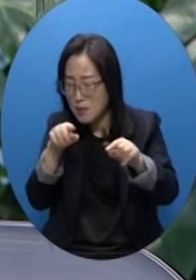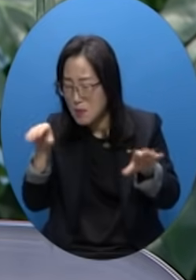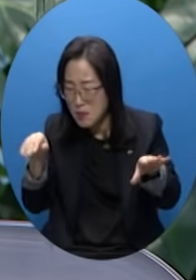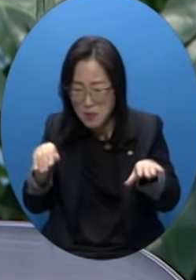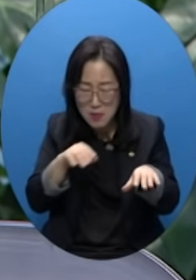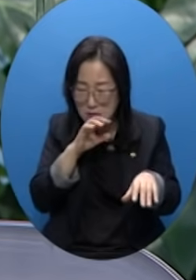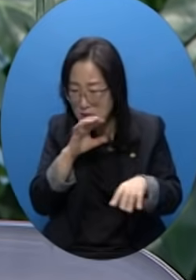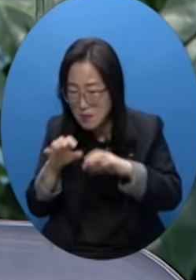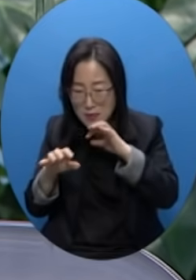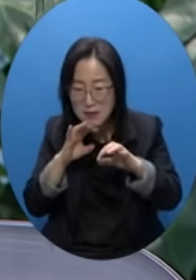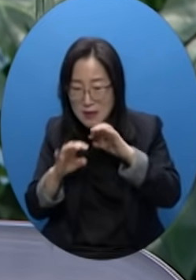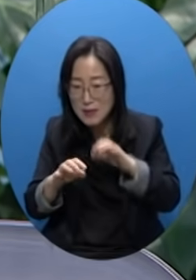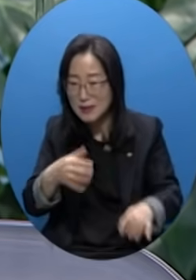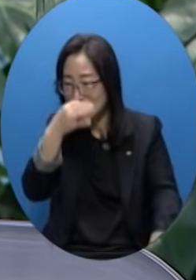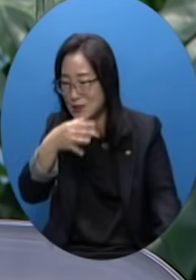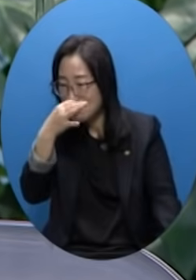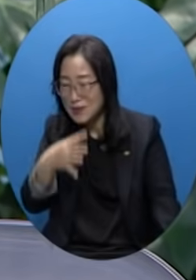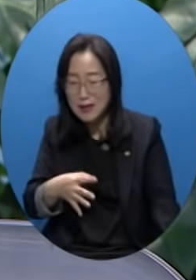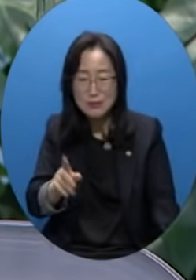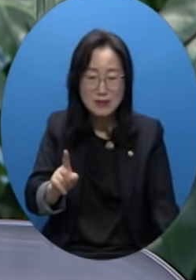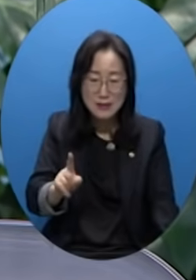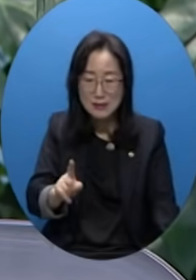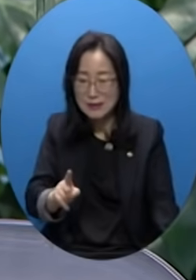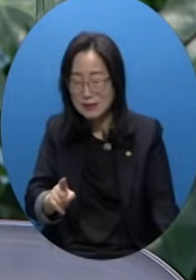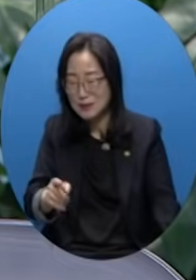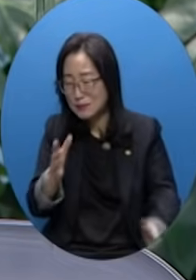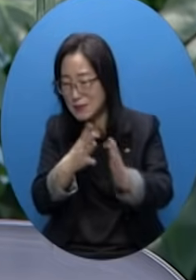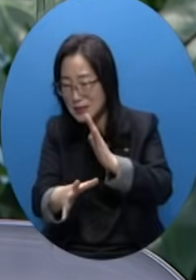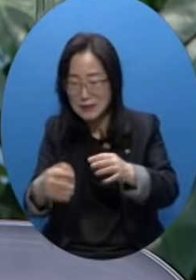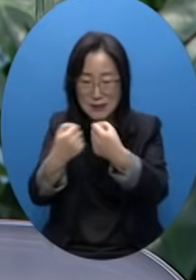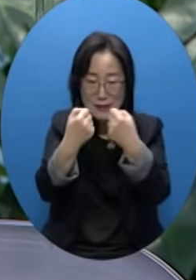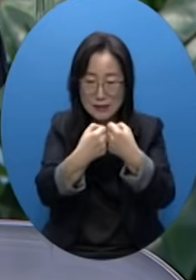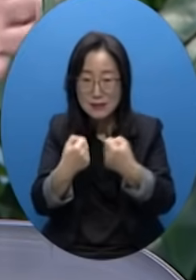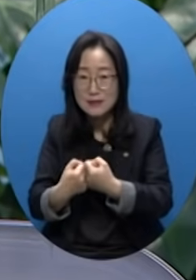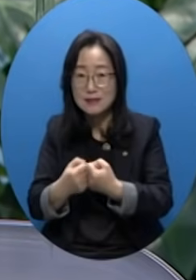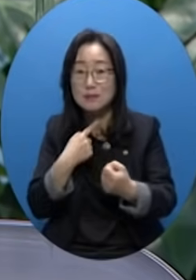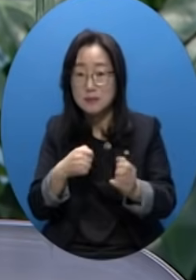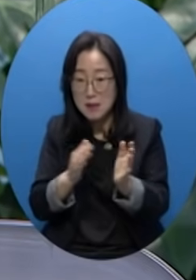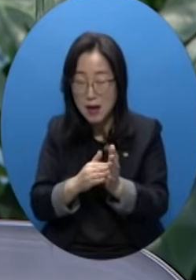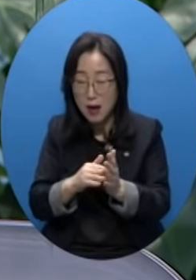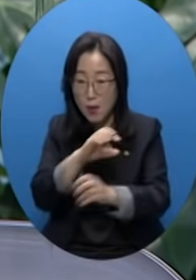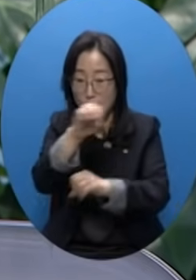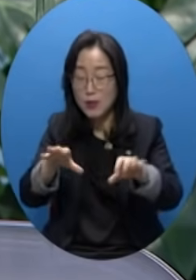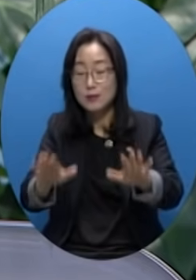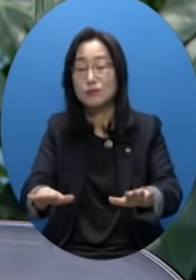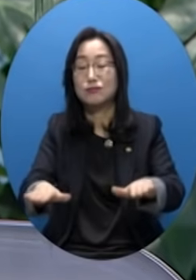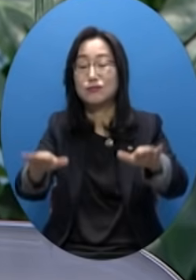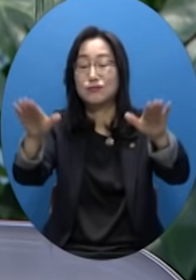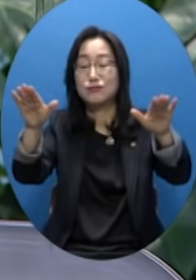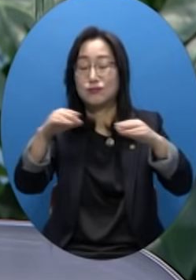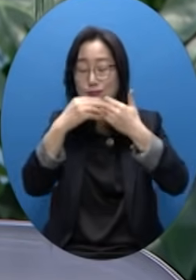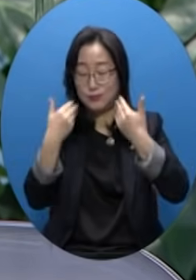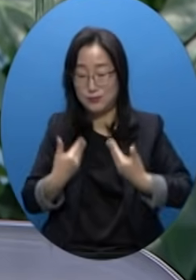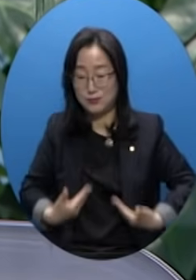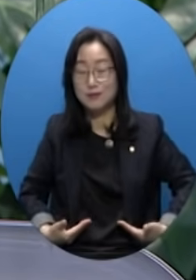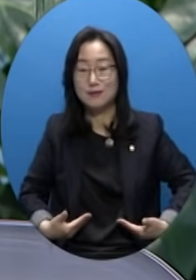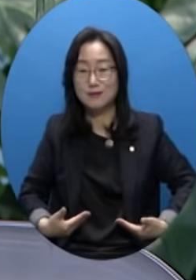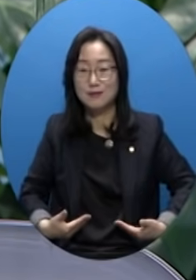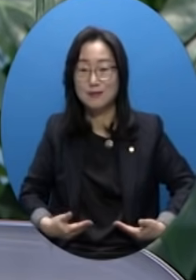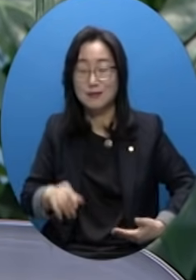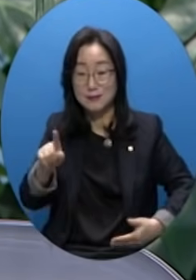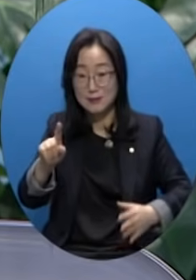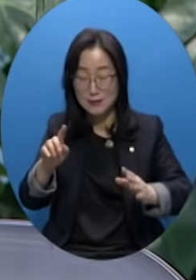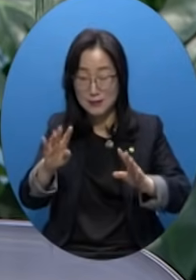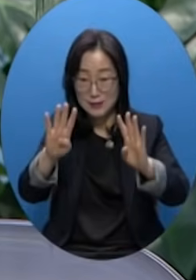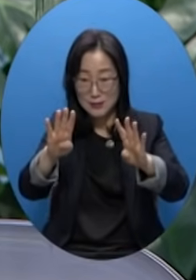면서 불평하고 힘들다 부르고 사고치고 싸우고 하더라 일이 다 젖어 탄 어른들의 대해서 이번에도 거기